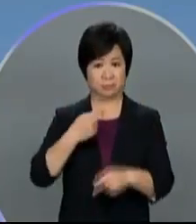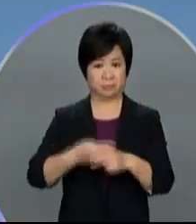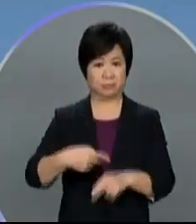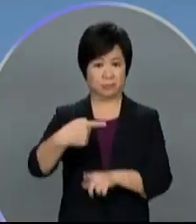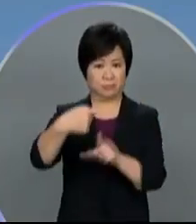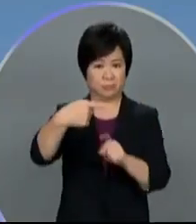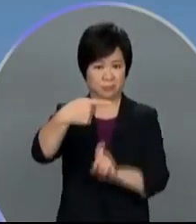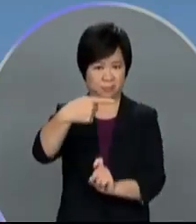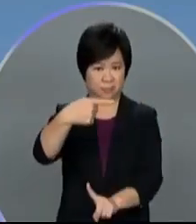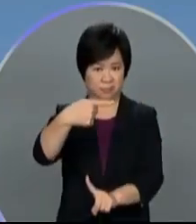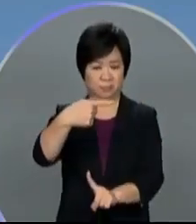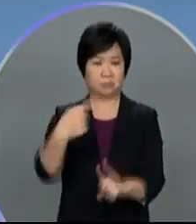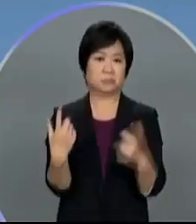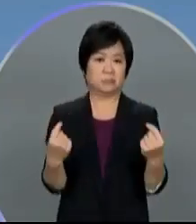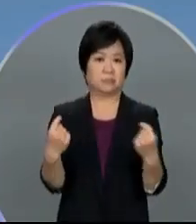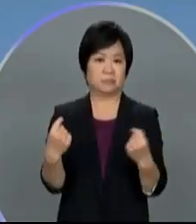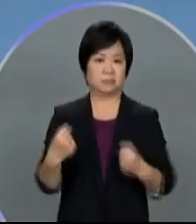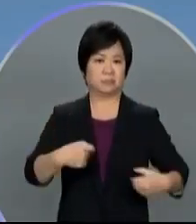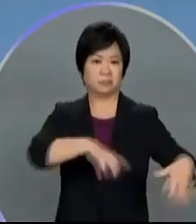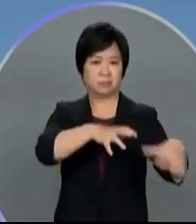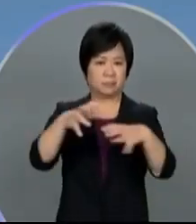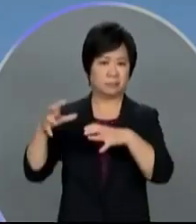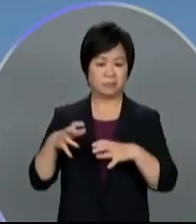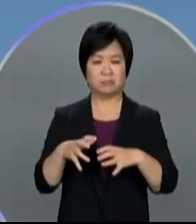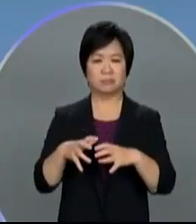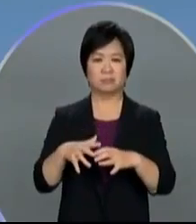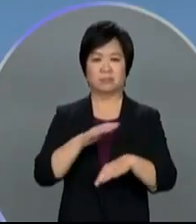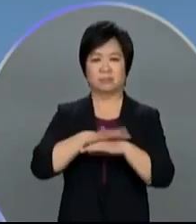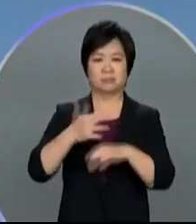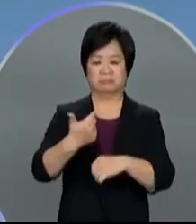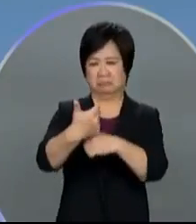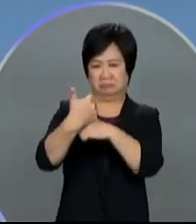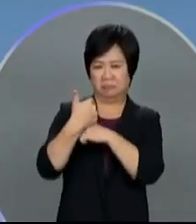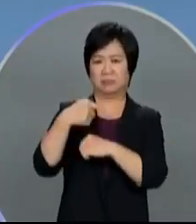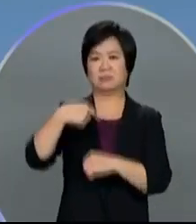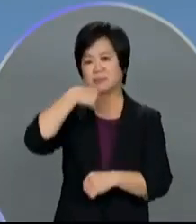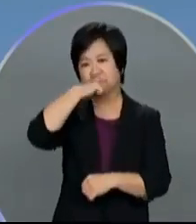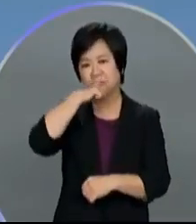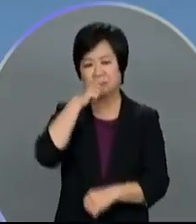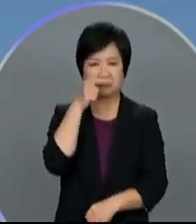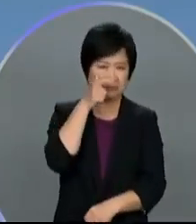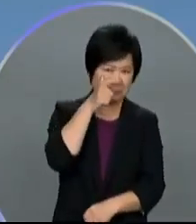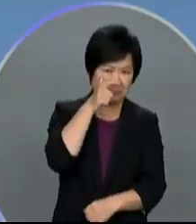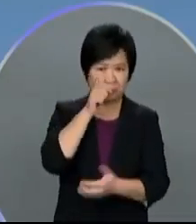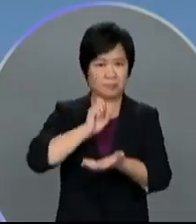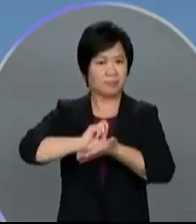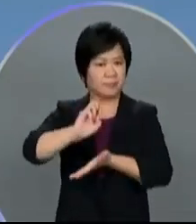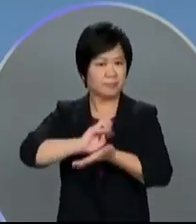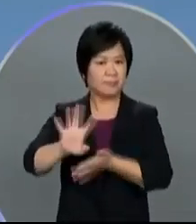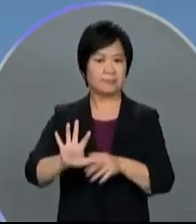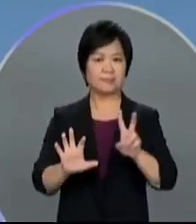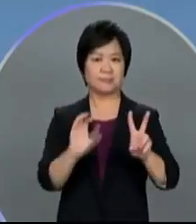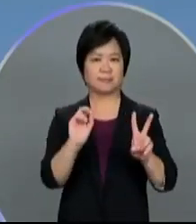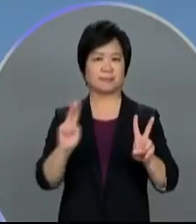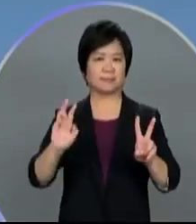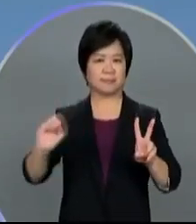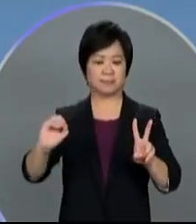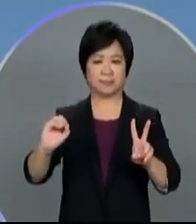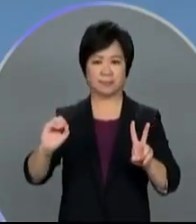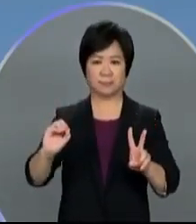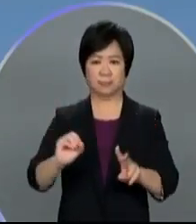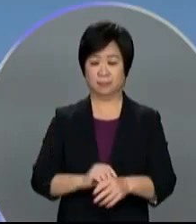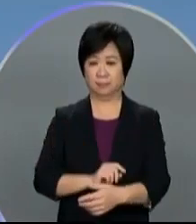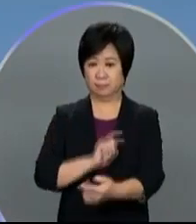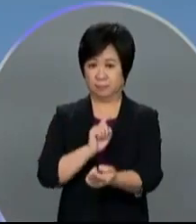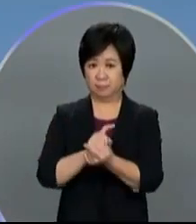1月11号的那一天，全世界的媒体都会来到台湾，他们来观察、来报道2020年